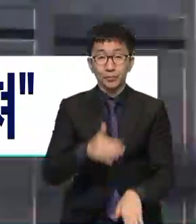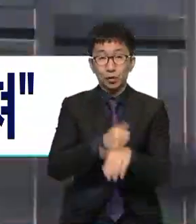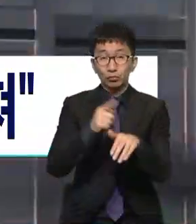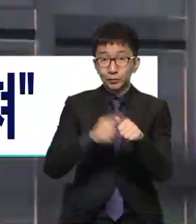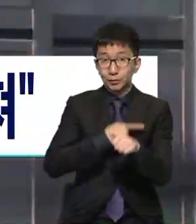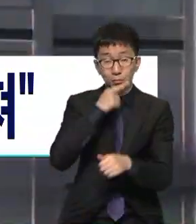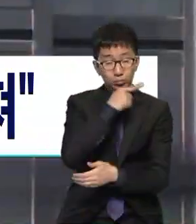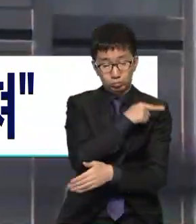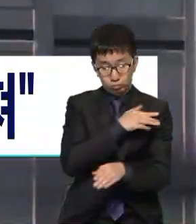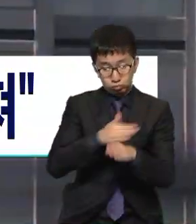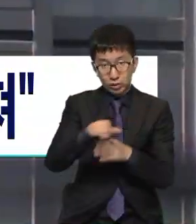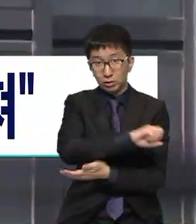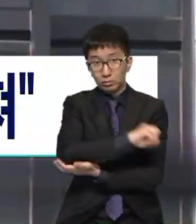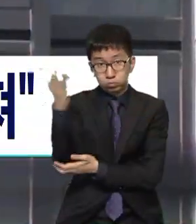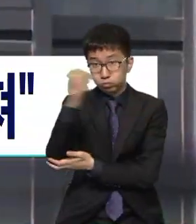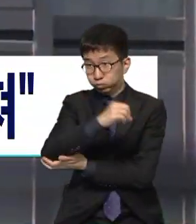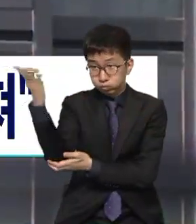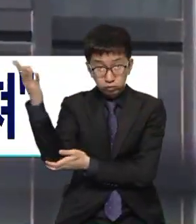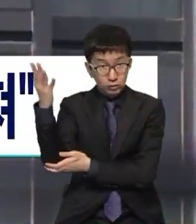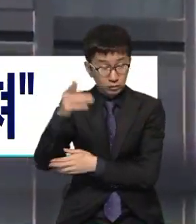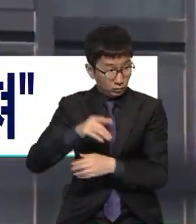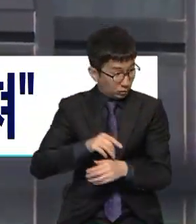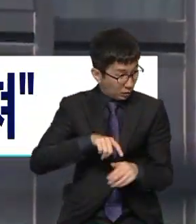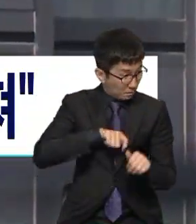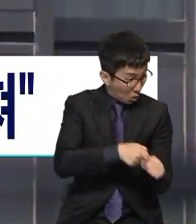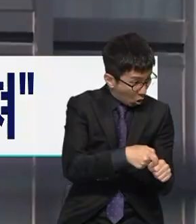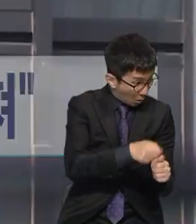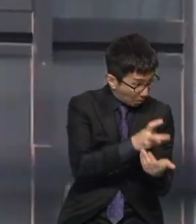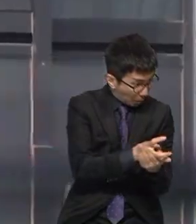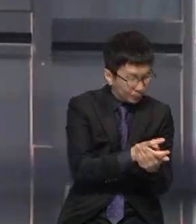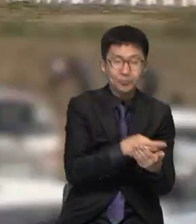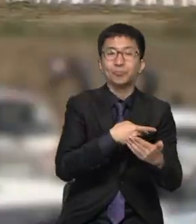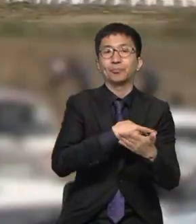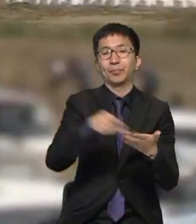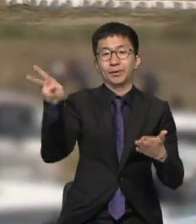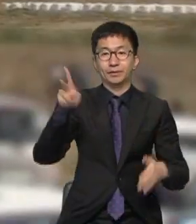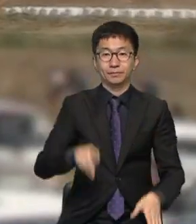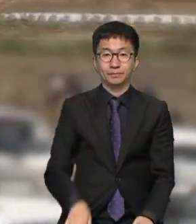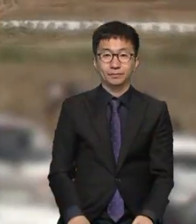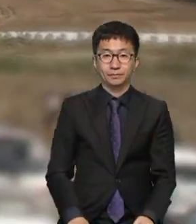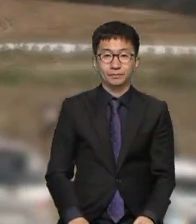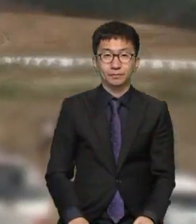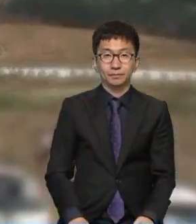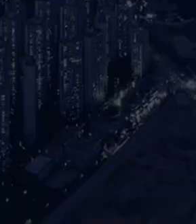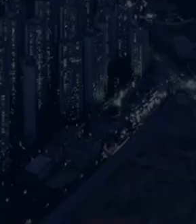따라 대북전단 살포 행위를 처벌하는 조항은 즉시 효력을 잃게 됐습니다.